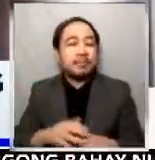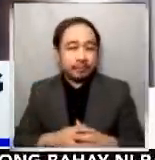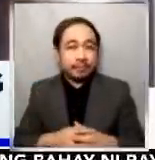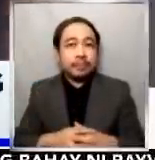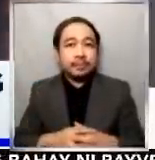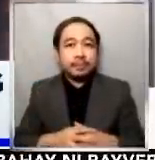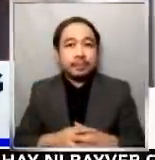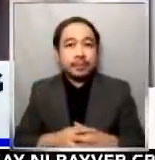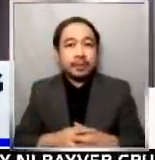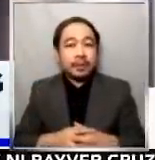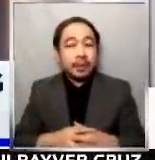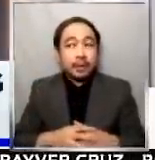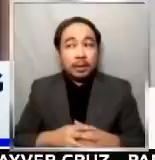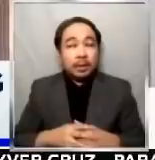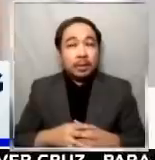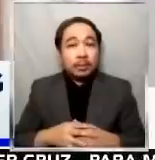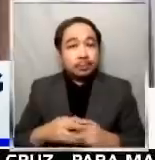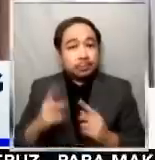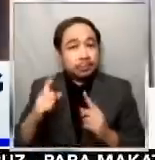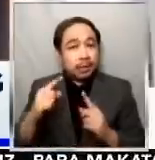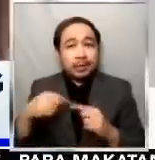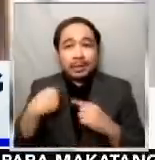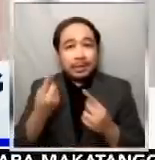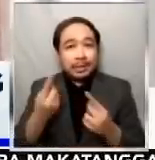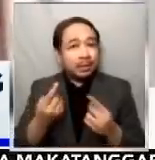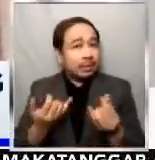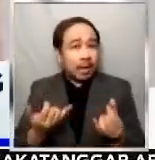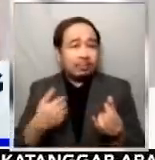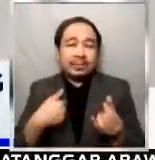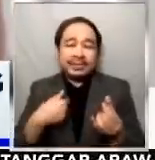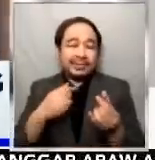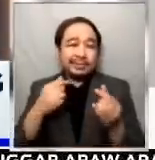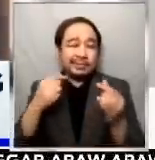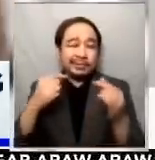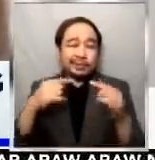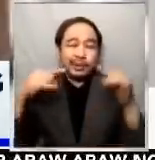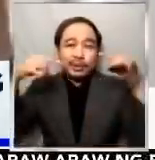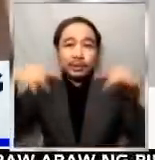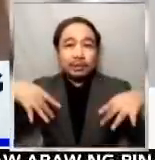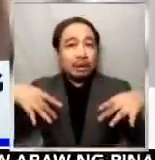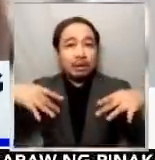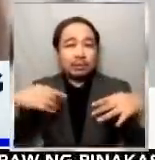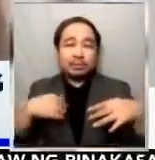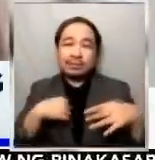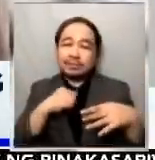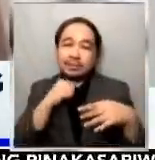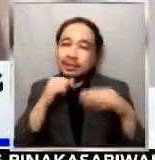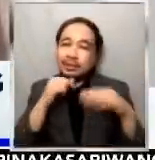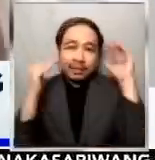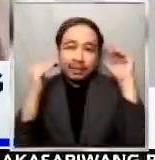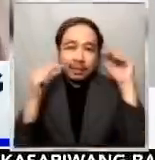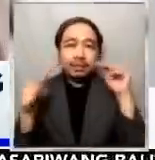Until now, I'm really shocked dahil hindi ko akalain na iwanan mo na kami.